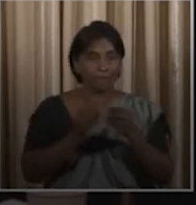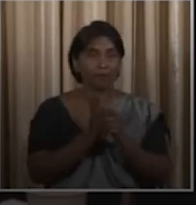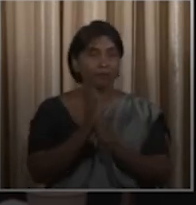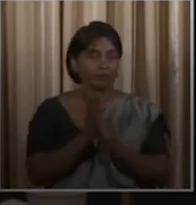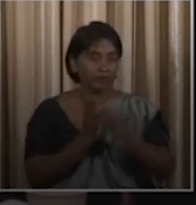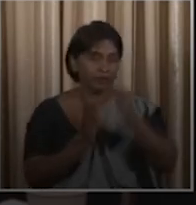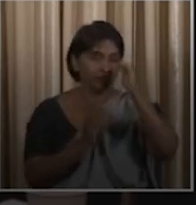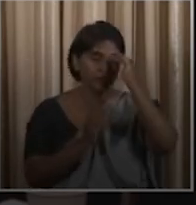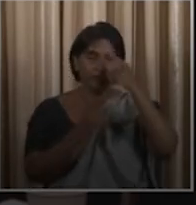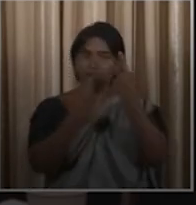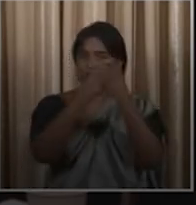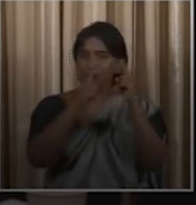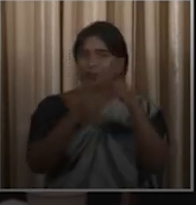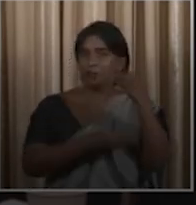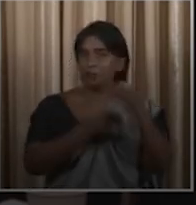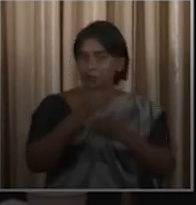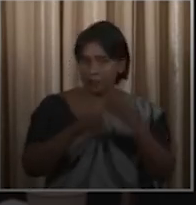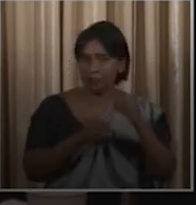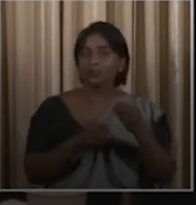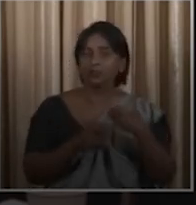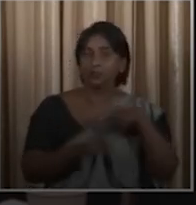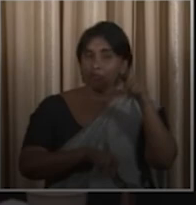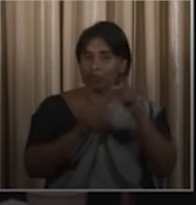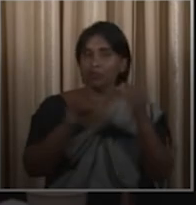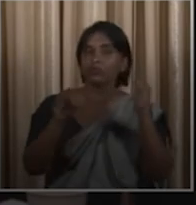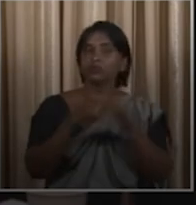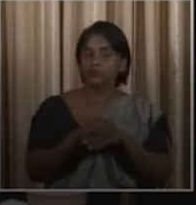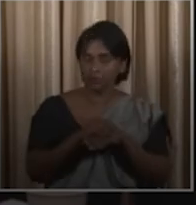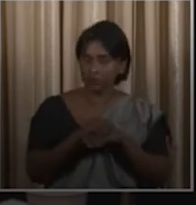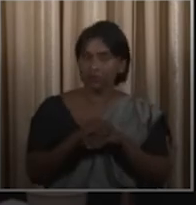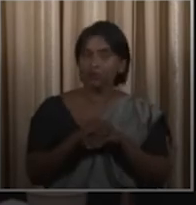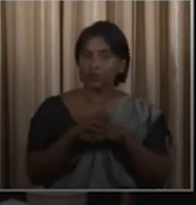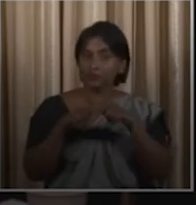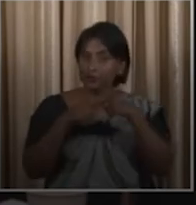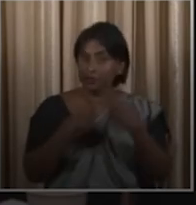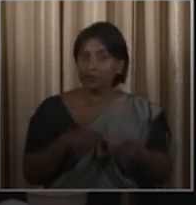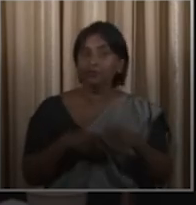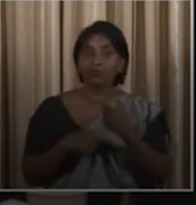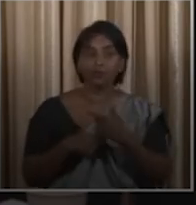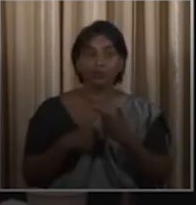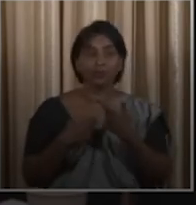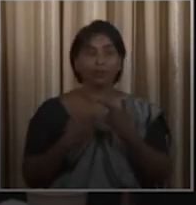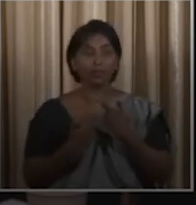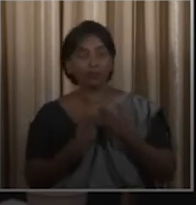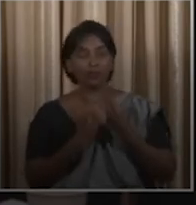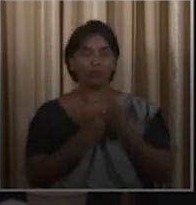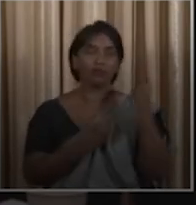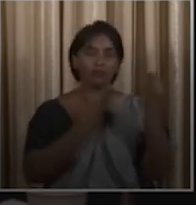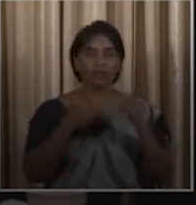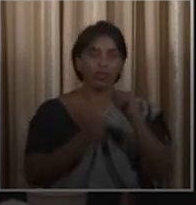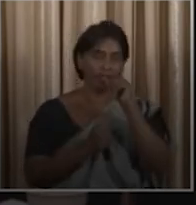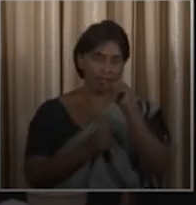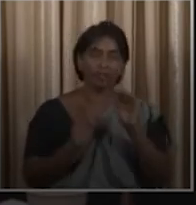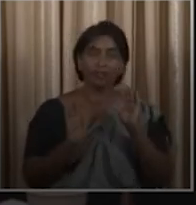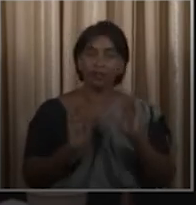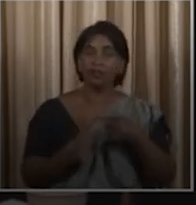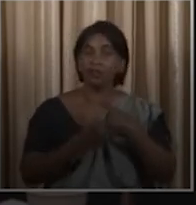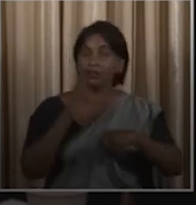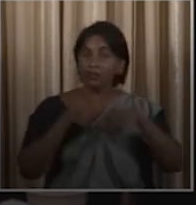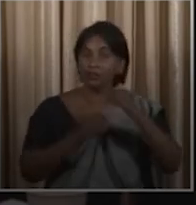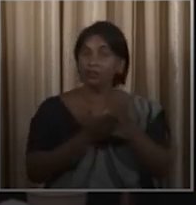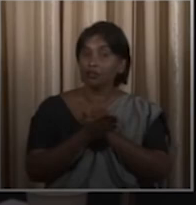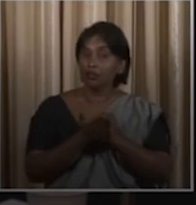Karuwan, Apekshakayan Allagena Salli Vidan Karala, Egolange Ruchi Arutikam Karana Ekatta. Habe Deshapalane Mulumunema Kaluvela Tiyena Etanin Vitarak